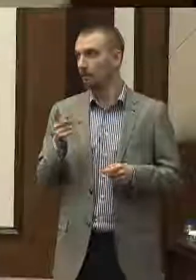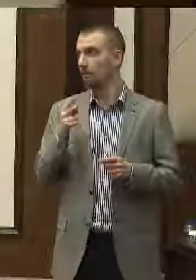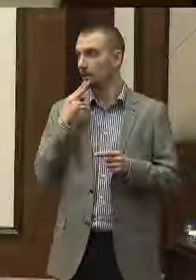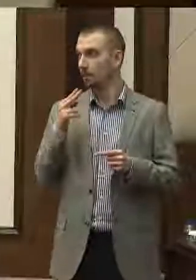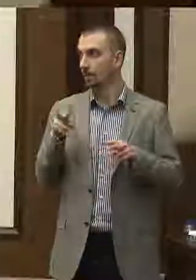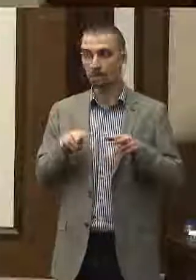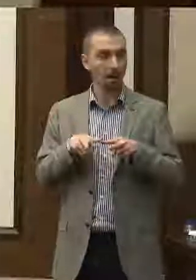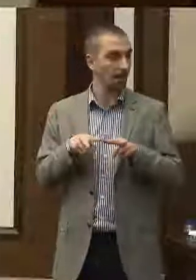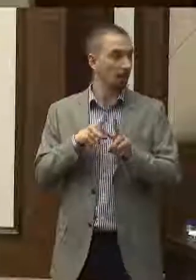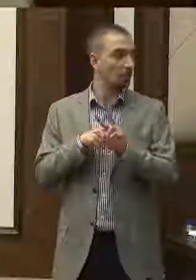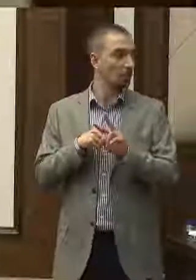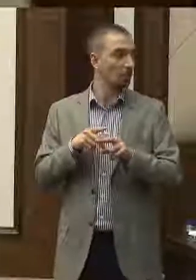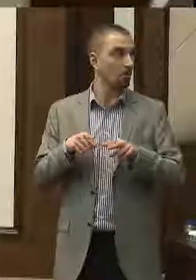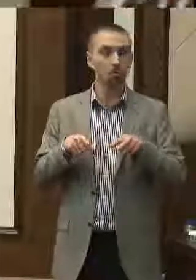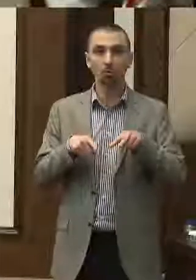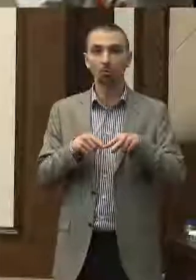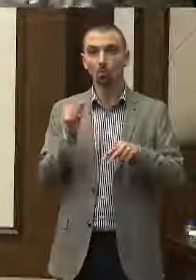konuşacak.